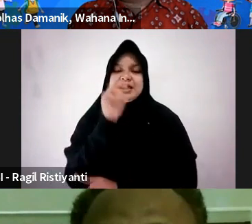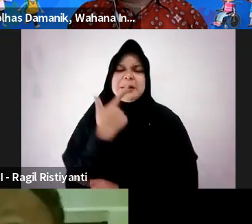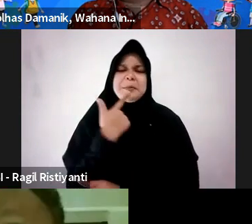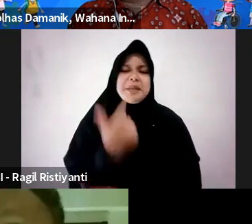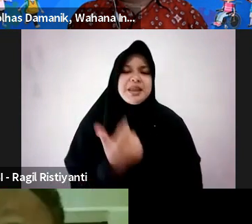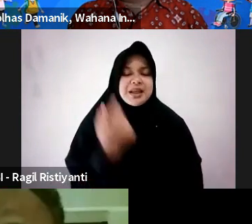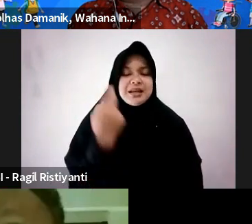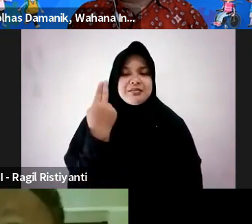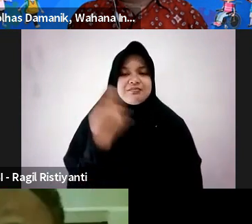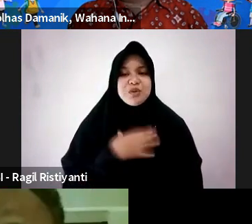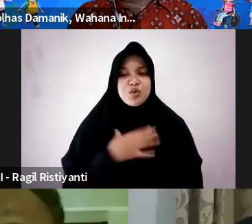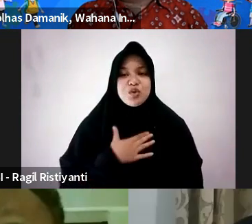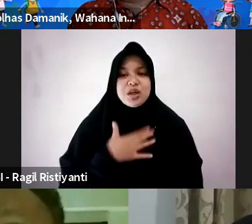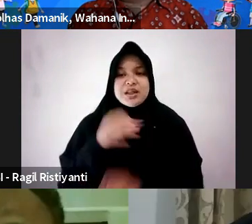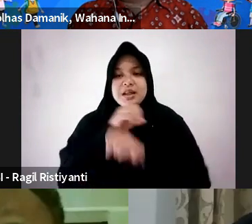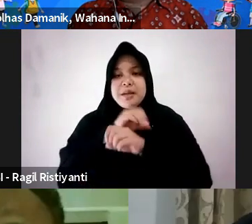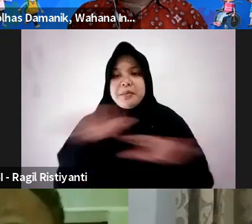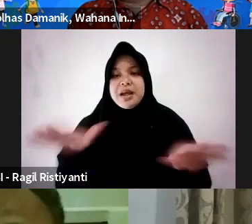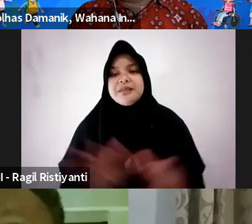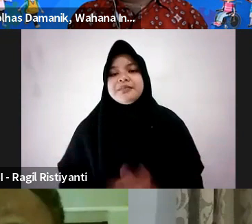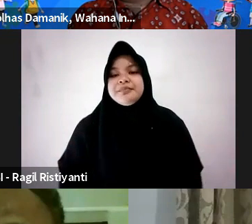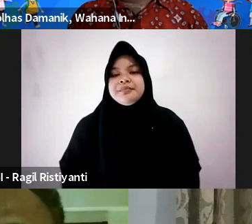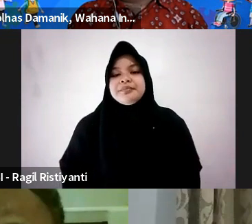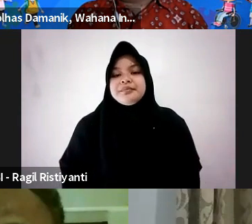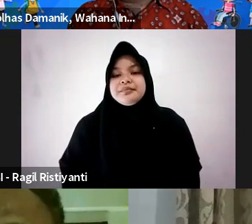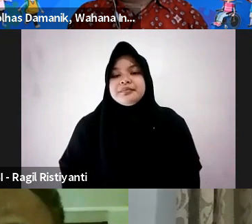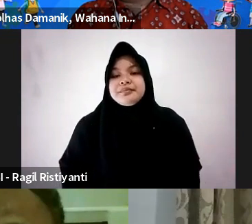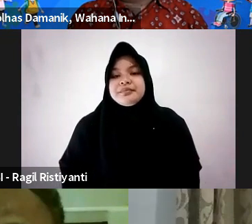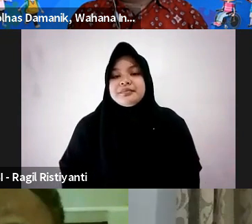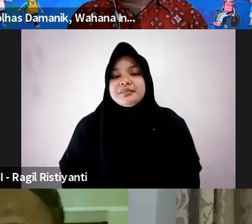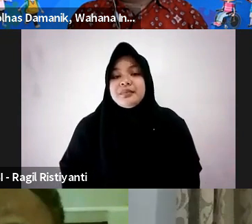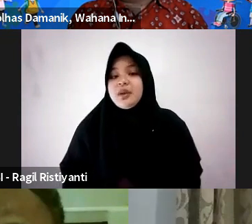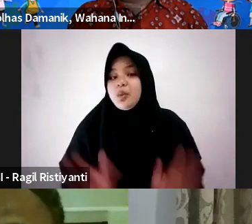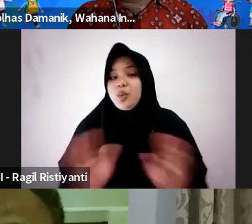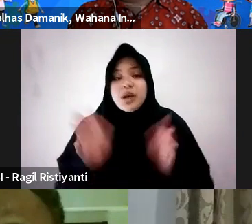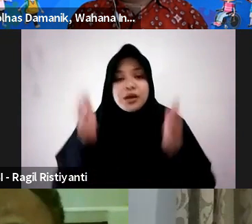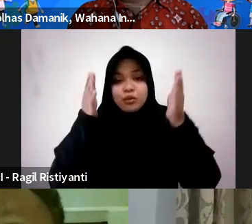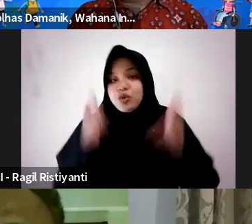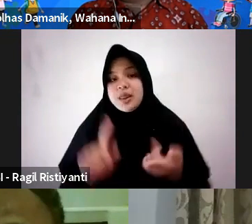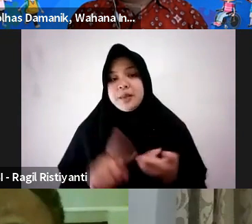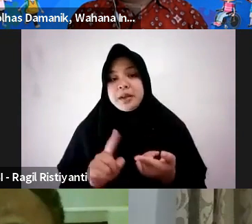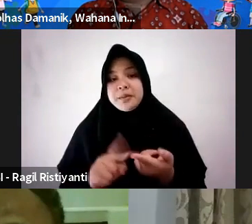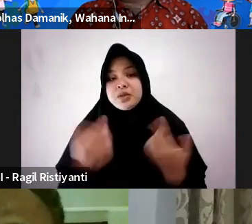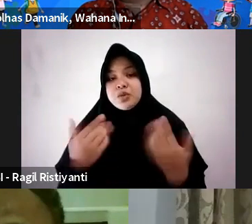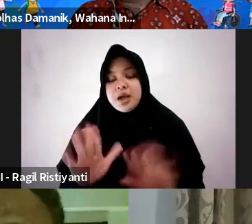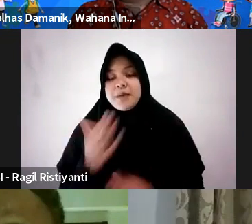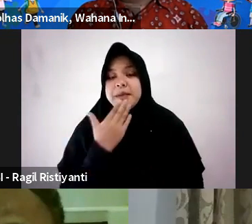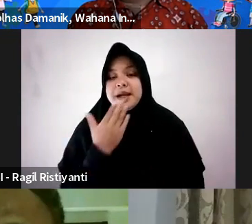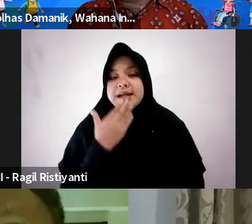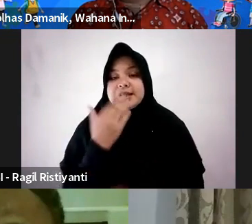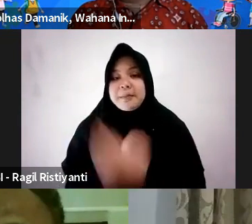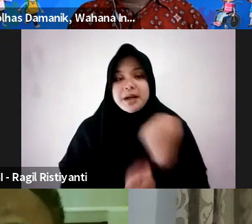Menurut saya apa yang dishare terutama bukan hanya untuk kalangan teman-teman yang sudah biasa bergerak untuk